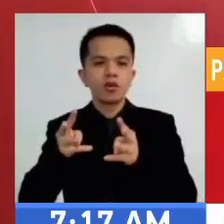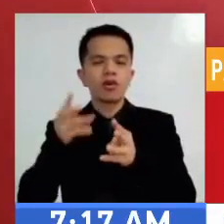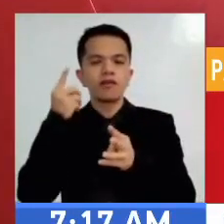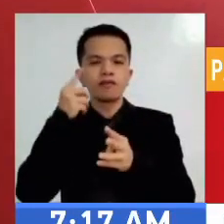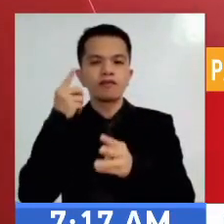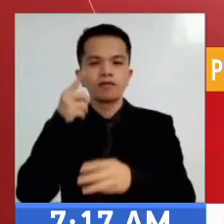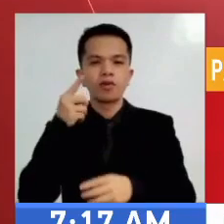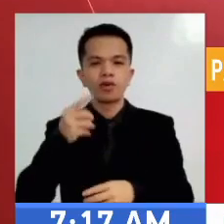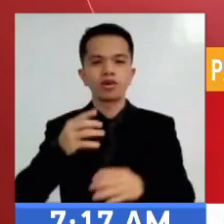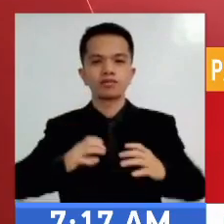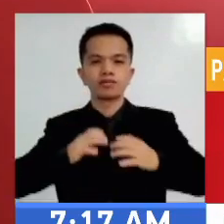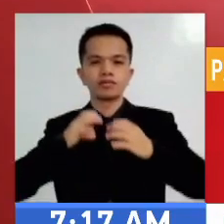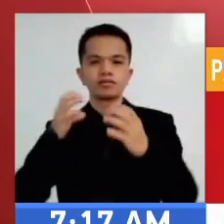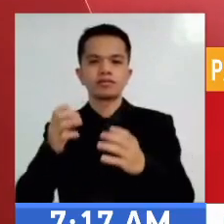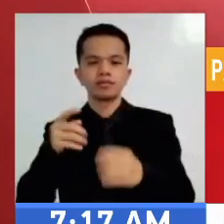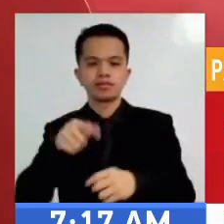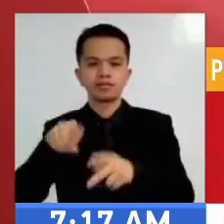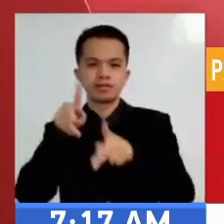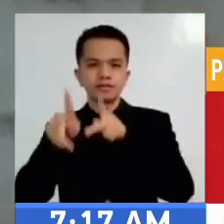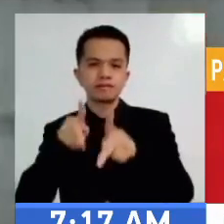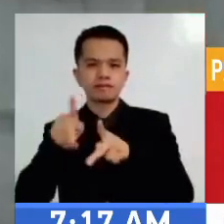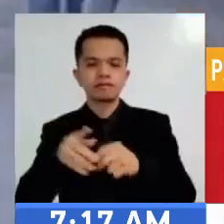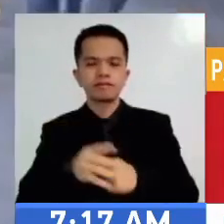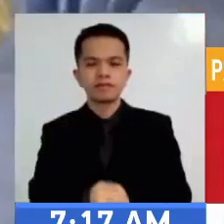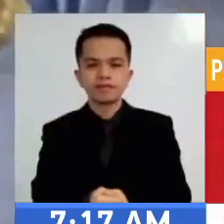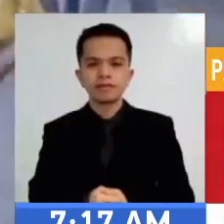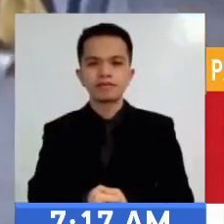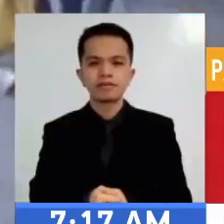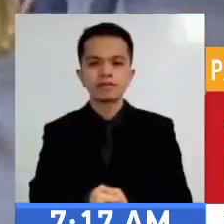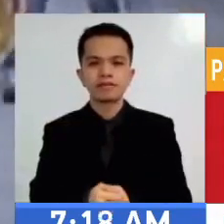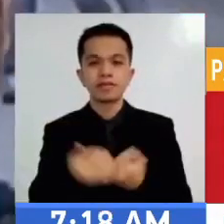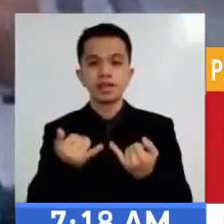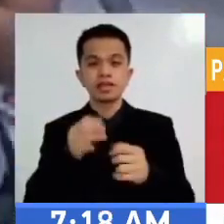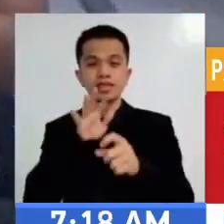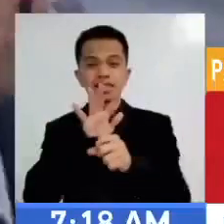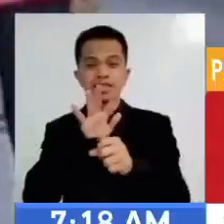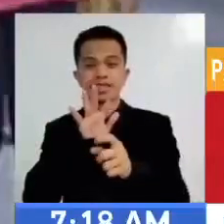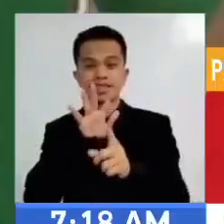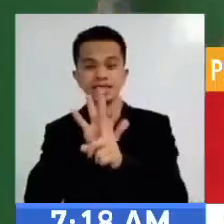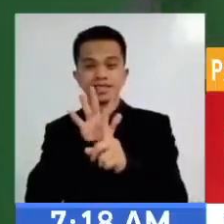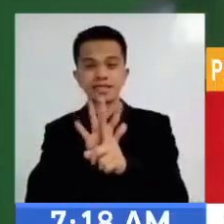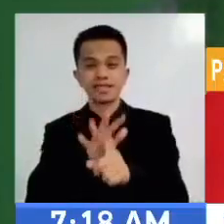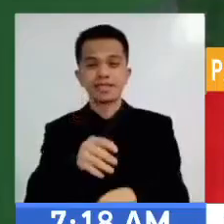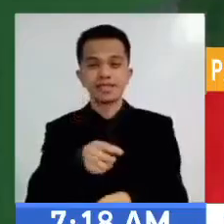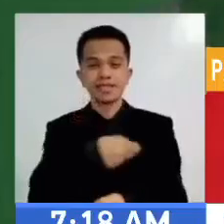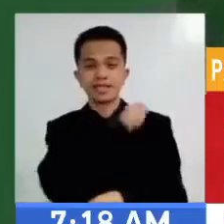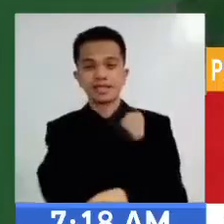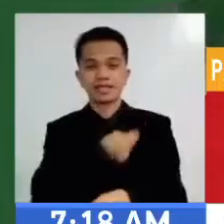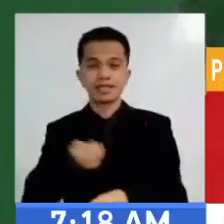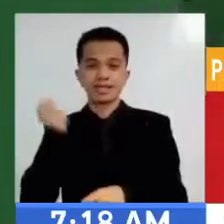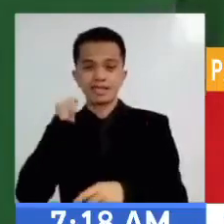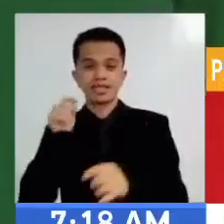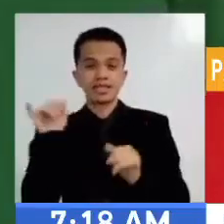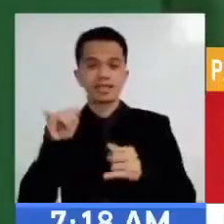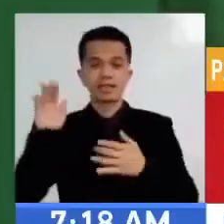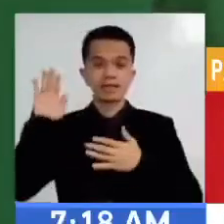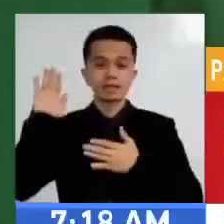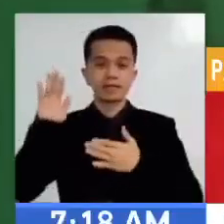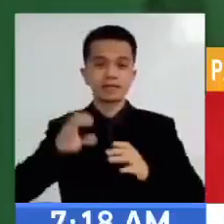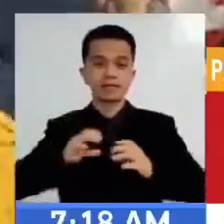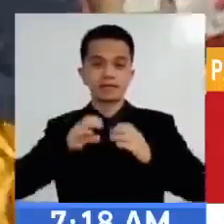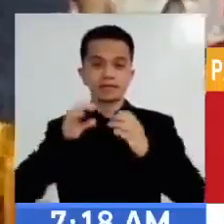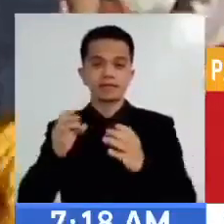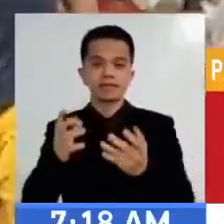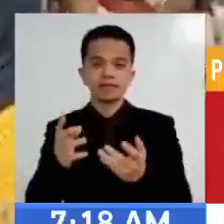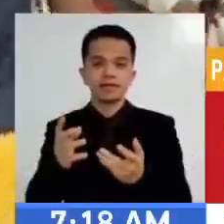kababayan. Yung popular ng ganyan, lalo pag pamamanata, mahirap sabihin ng simbahan, huwag nyo